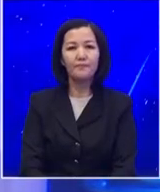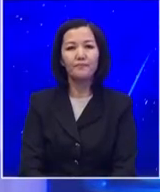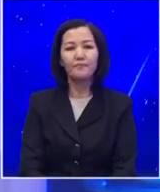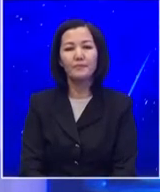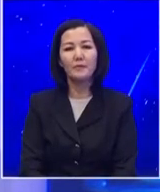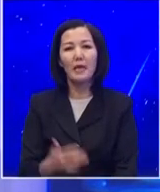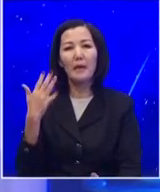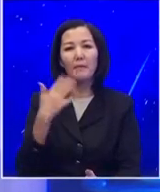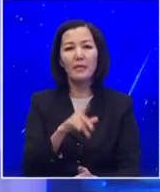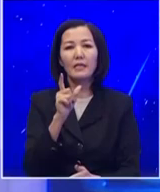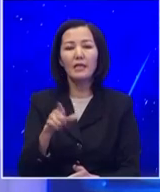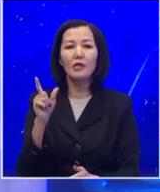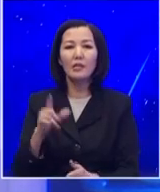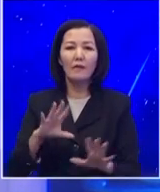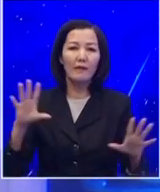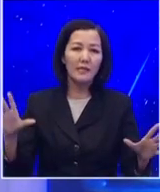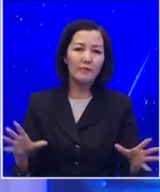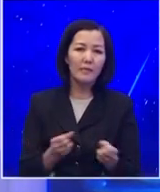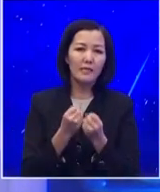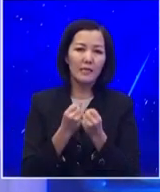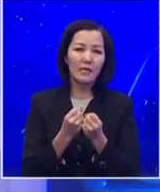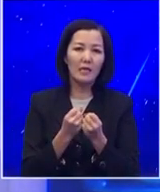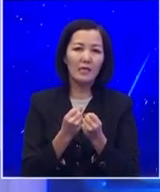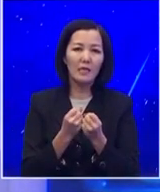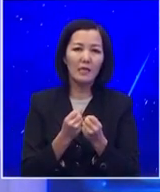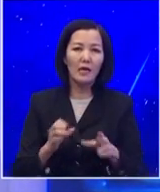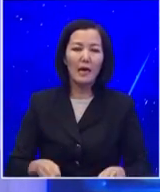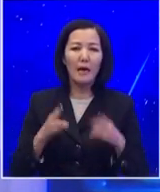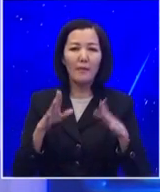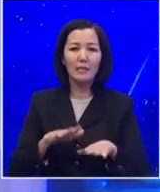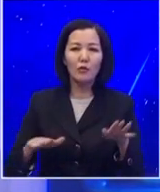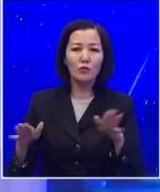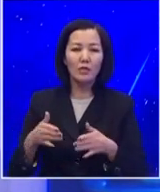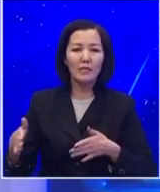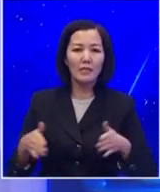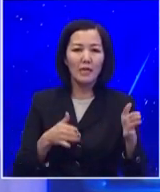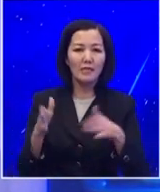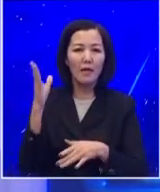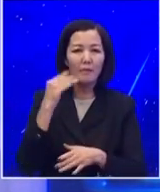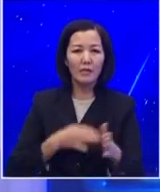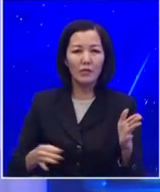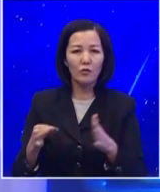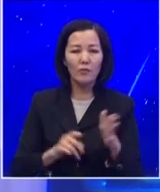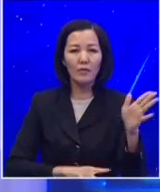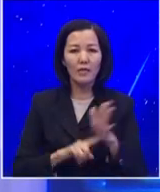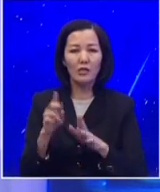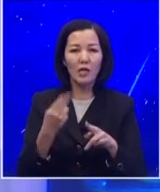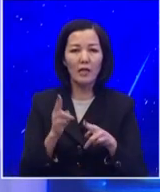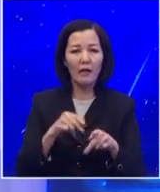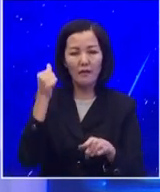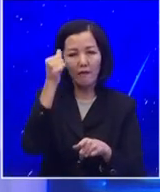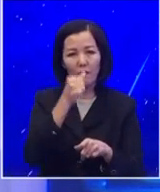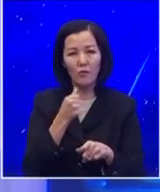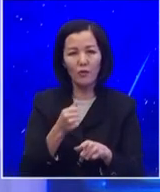В снежном плену около 50 человек спасены из снежных заносов на опасных участках трасс Алматинской области с